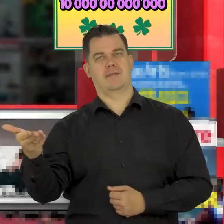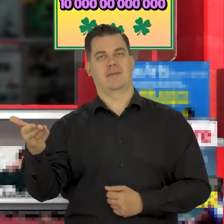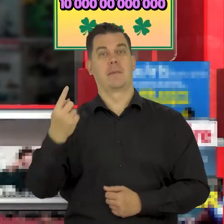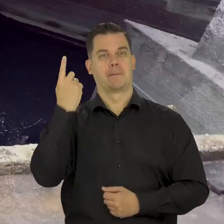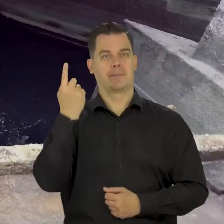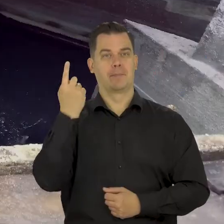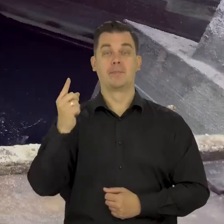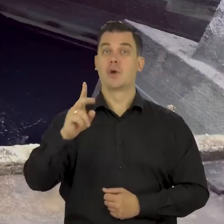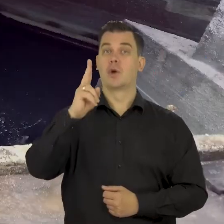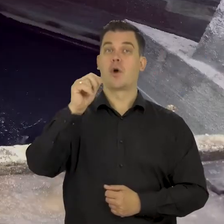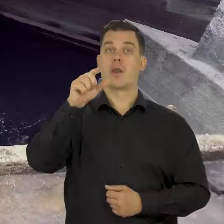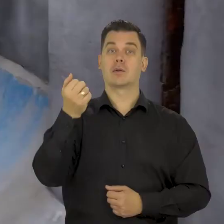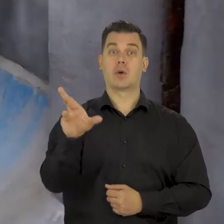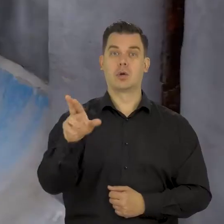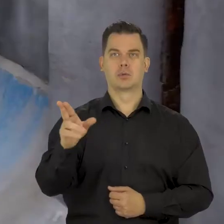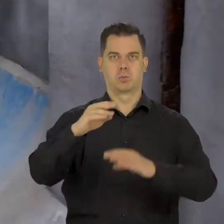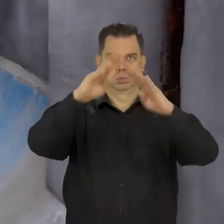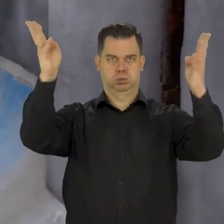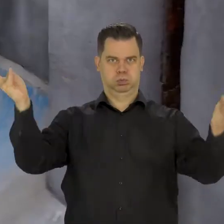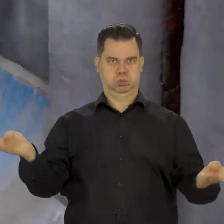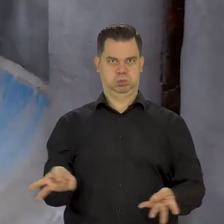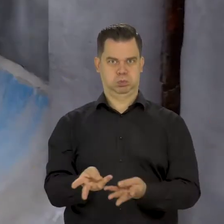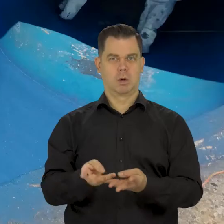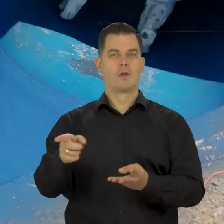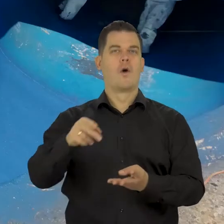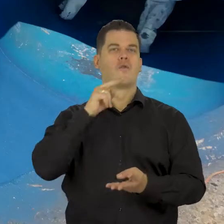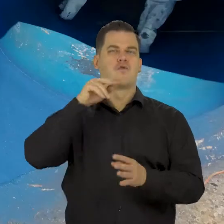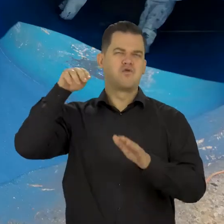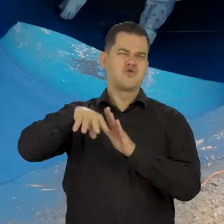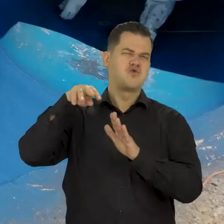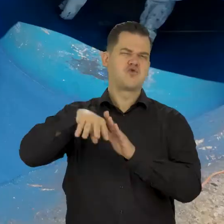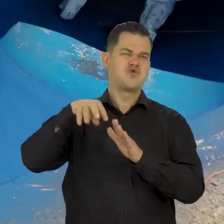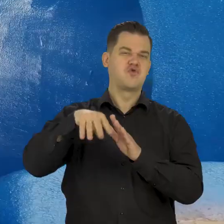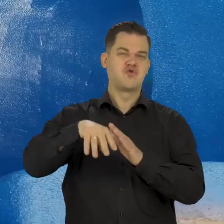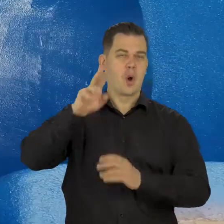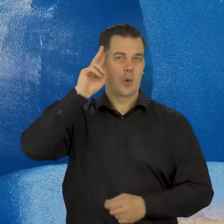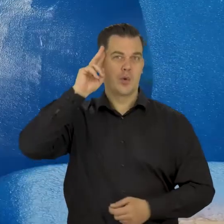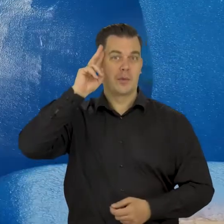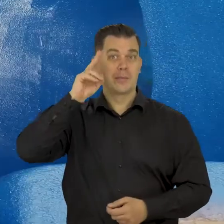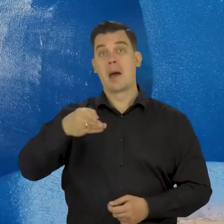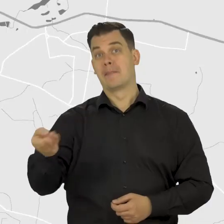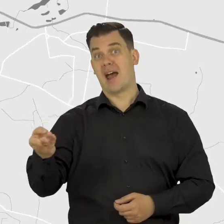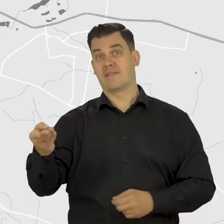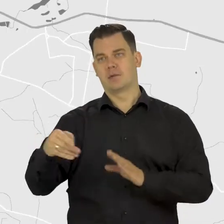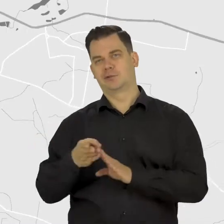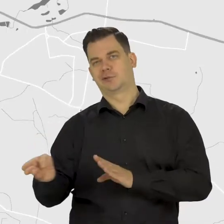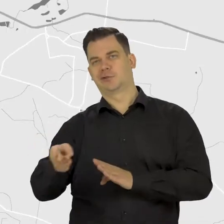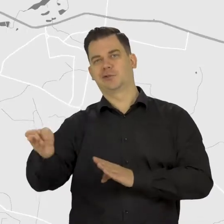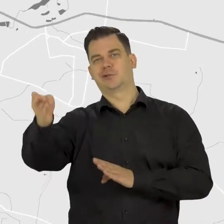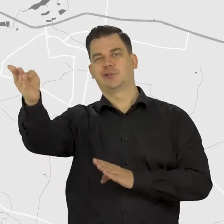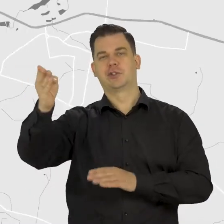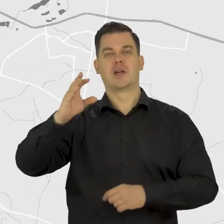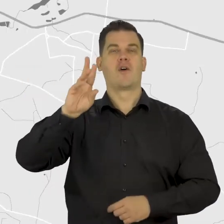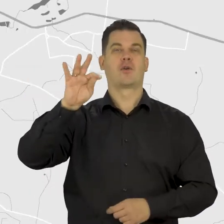1. Kolektory kanalizacyjne to duże rurociągi, do których wpadają nasze ścieki. Ten prawobrzeżny ciągnie się